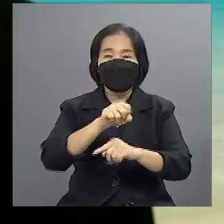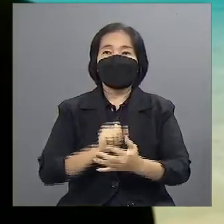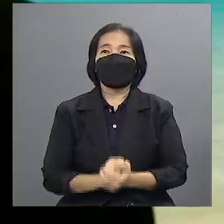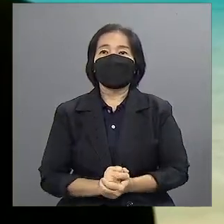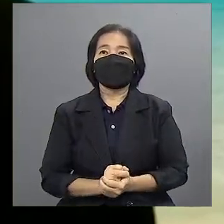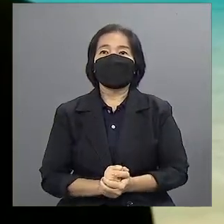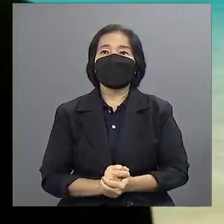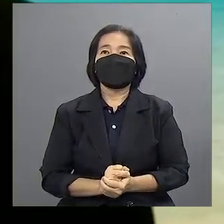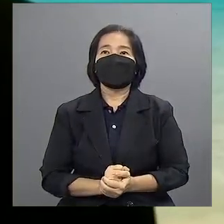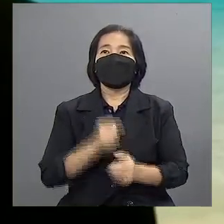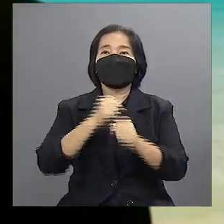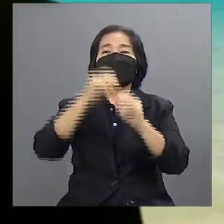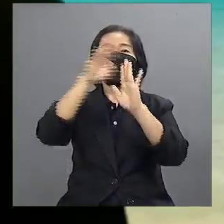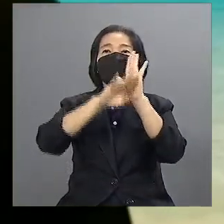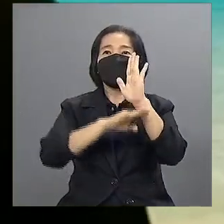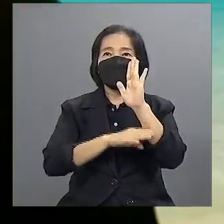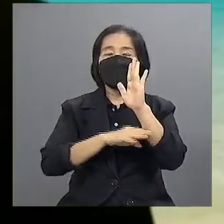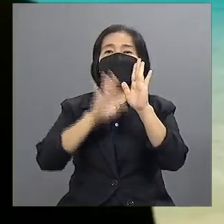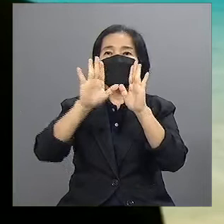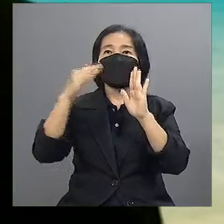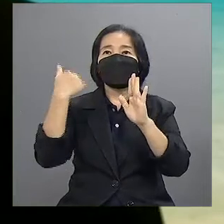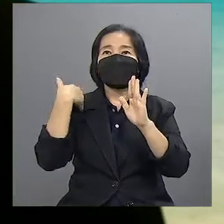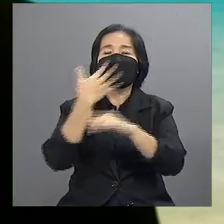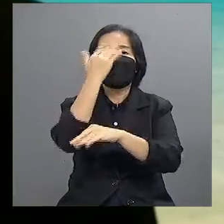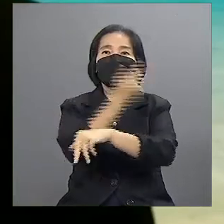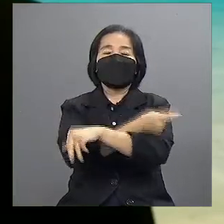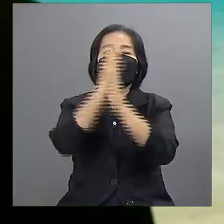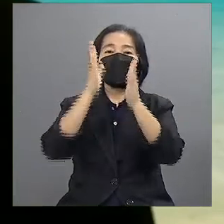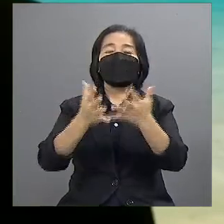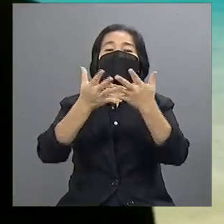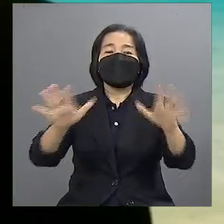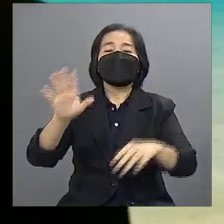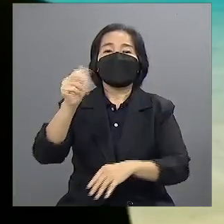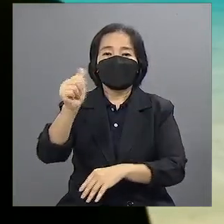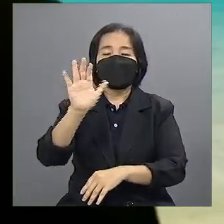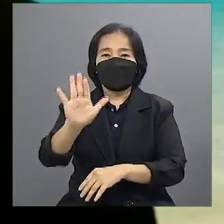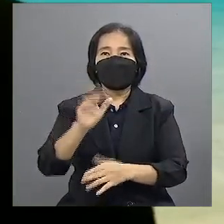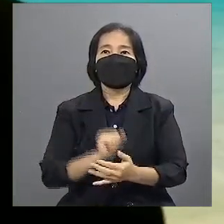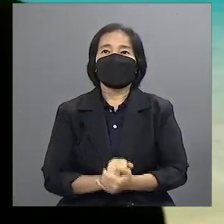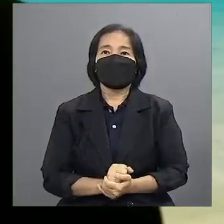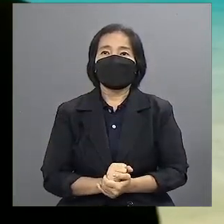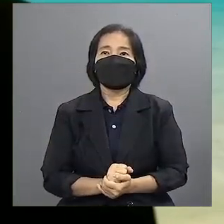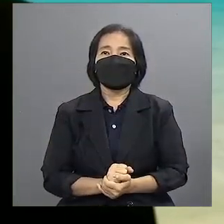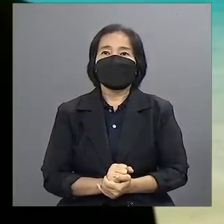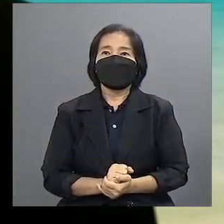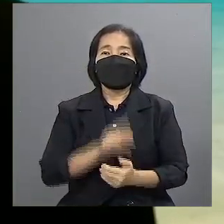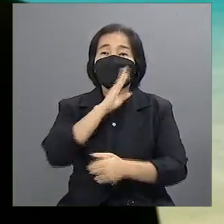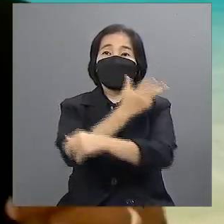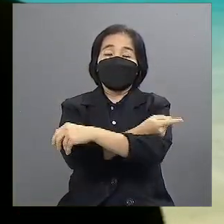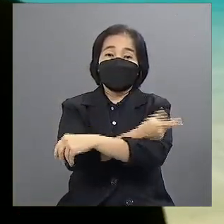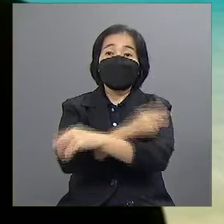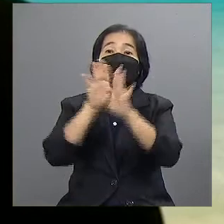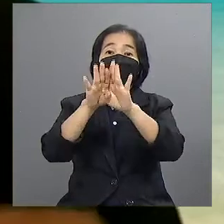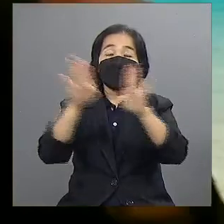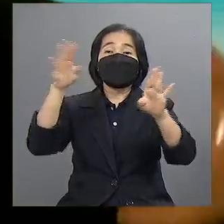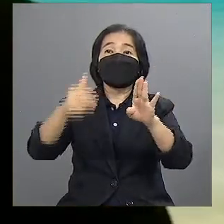็นพ้ทใหญ่มีเม SARAH ครค เยอะ ก็เลย y30,เย็เยuestasไ ก่อนก้ให้ บูเก็โ้วแซนบ็อมาที่ ไะ ARE